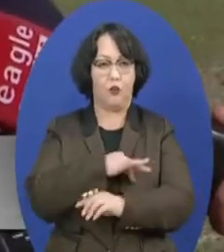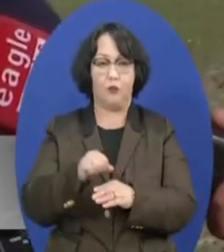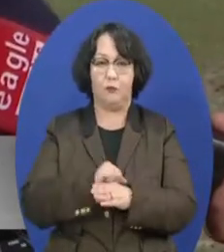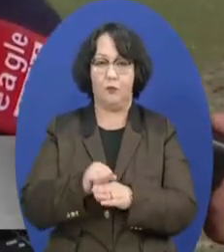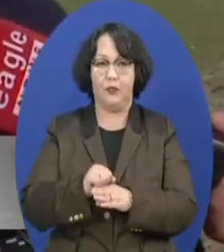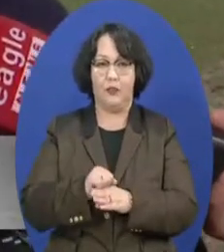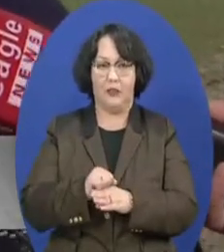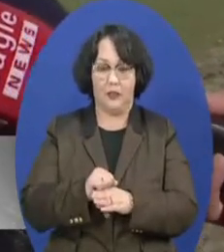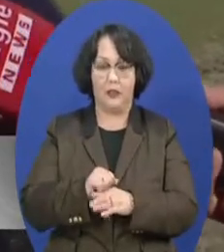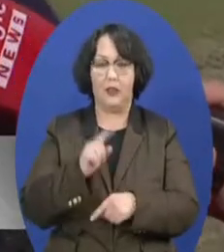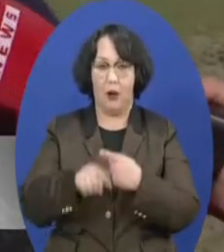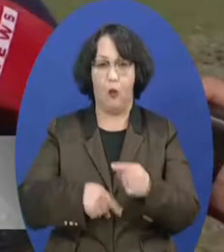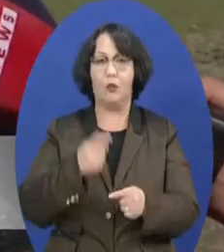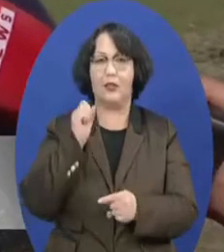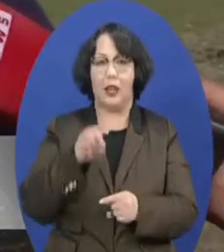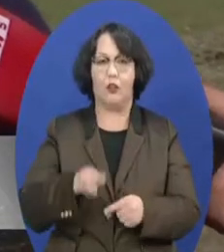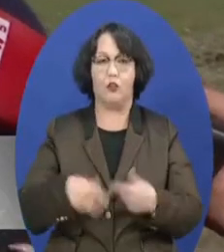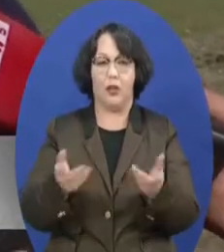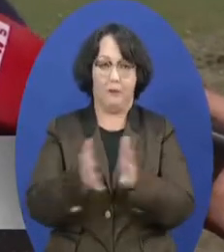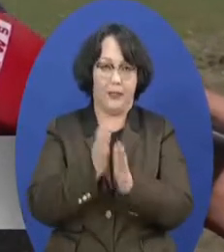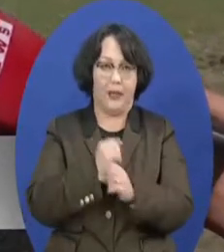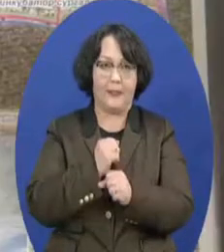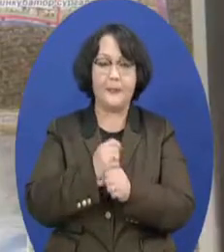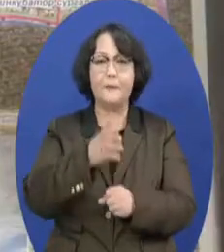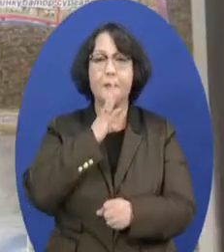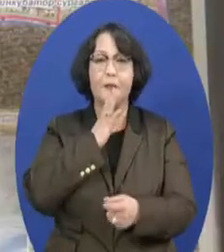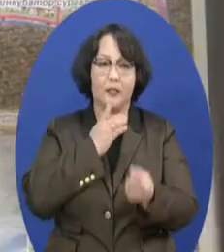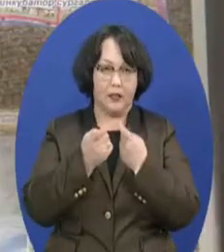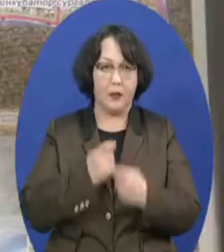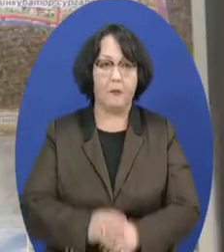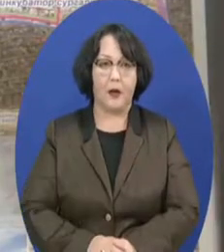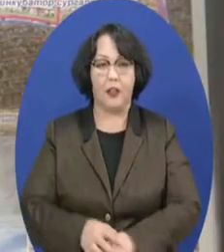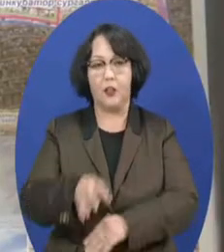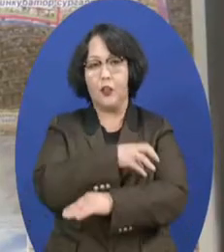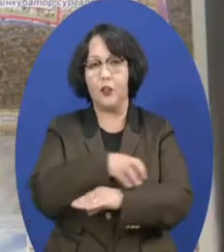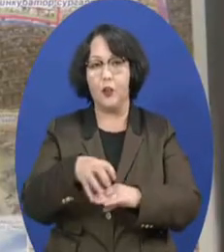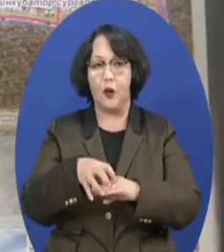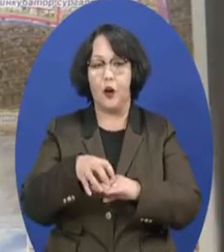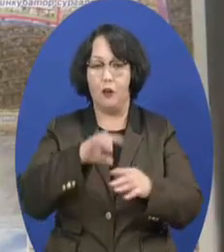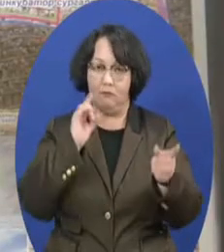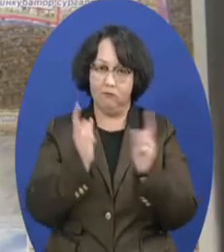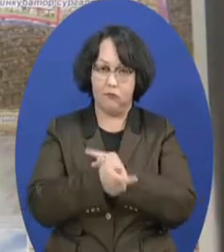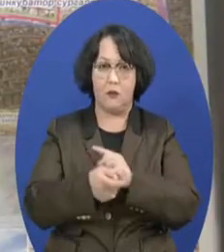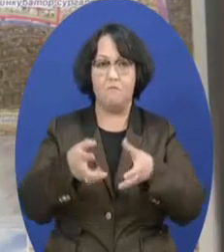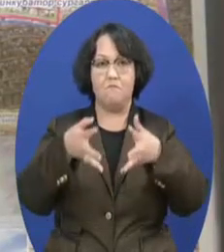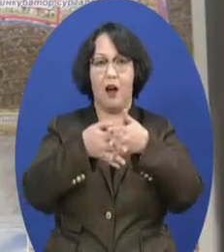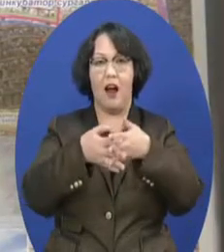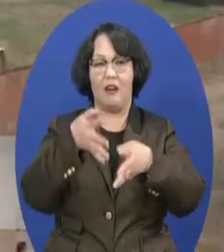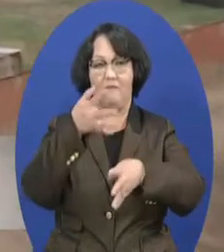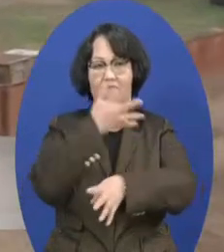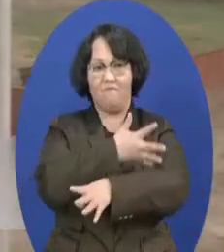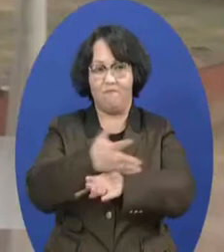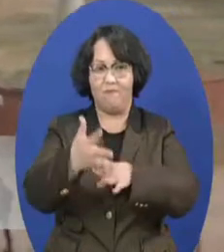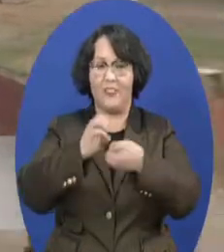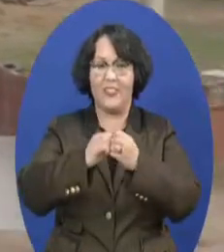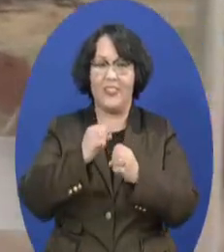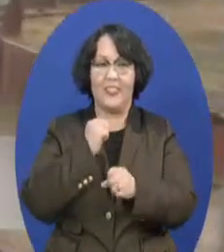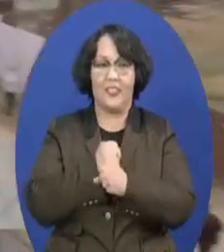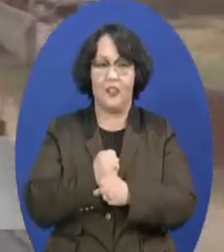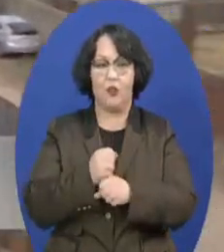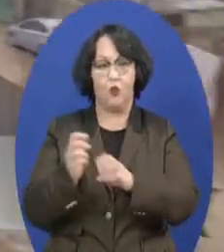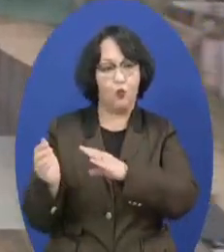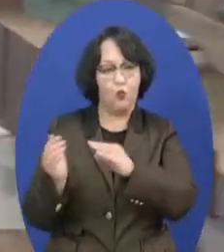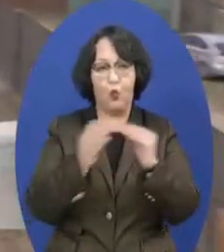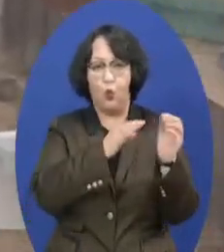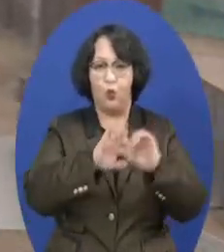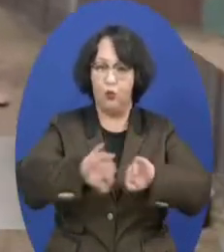байдал олгож хамтар ажиллана гэсэн ийм байдалтай ингээд ярилцаад явж байгаа. Гэр хорооллыг орон сууцжуулах хөтөлбөрийн хүрээнд газар чөлөөлтийн ажил саадгүй үргэлжилж байгааг дүүргийн